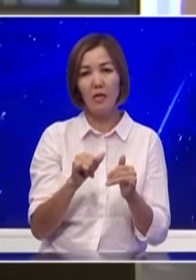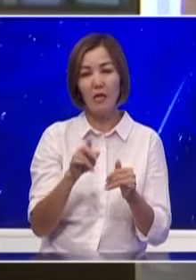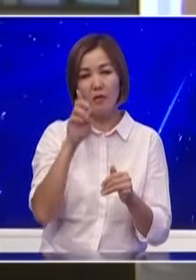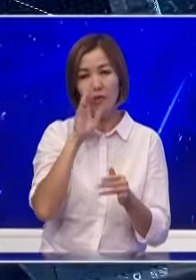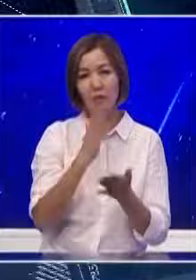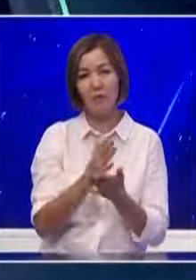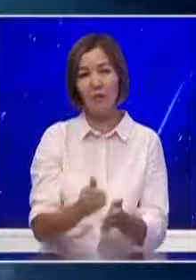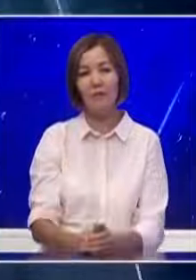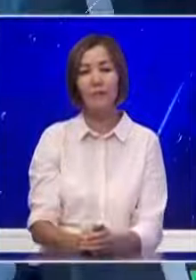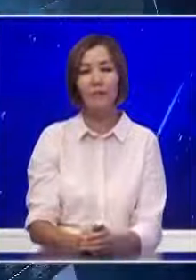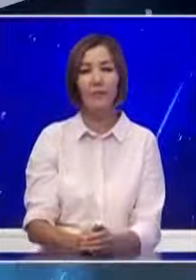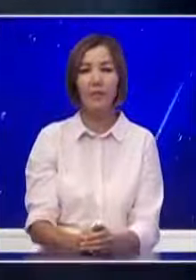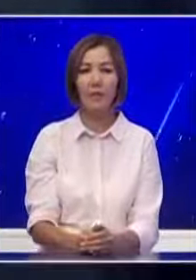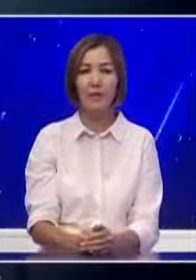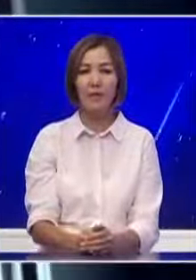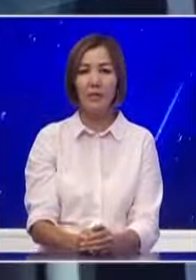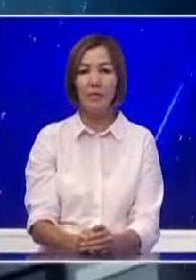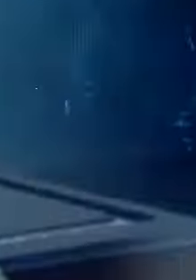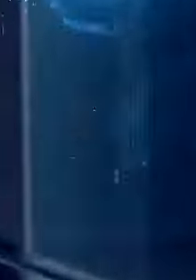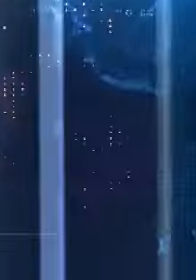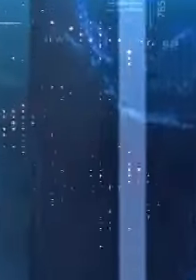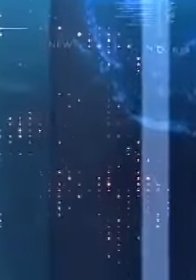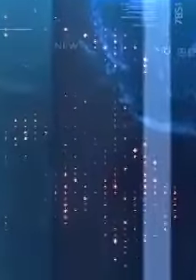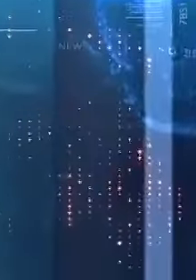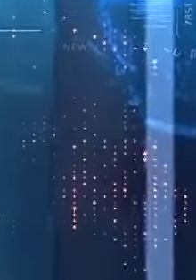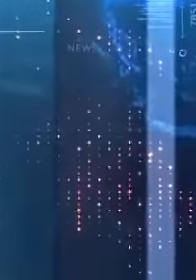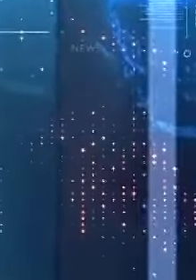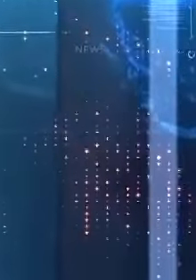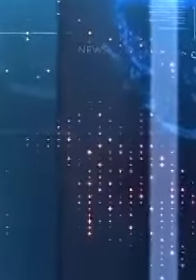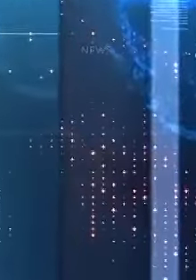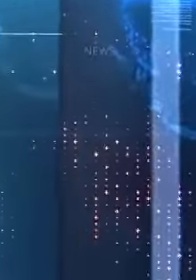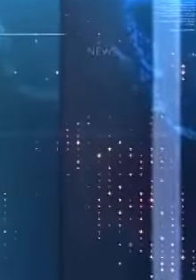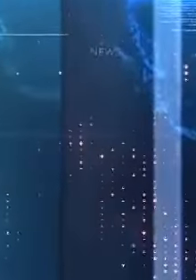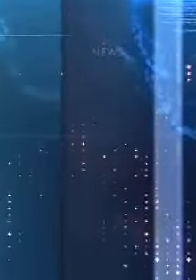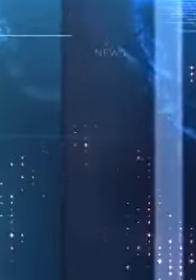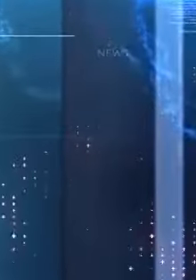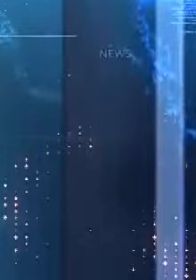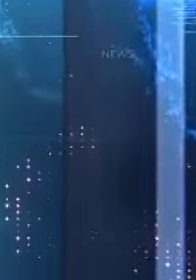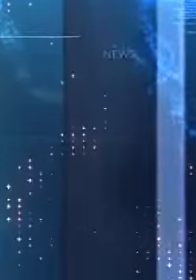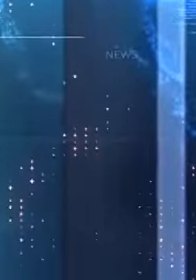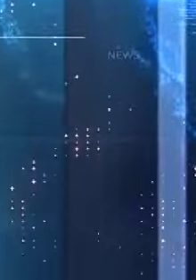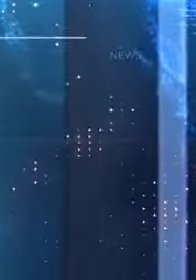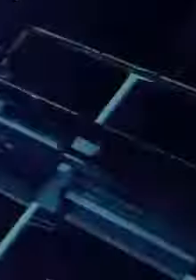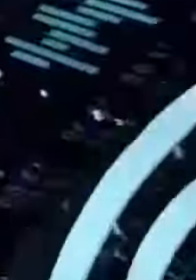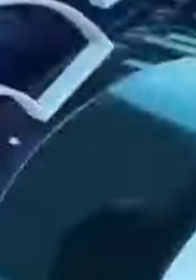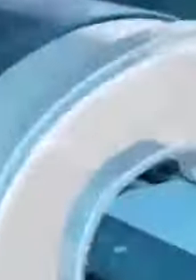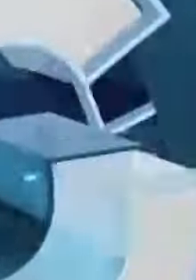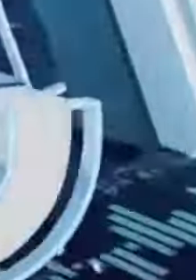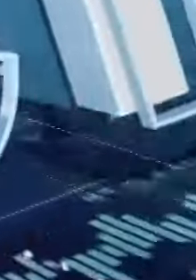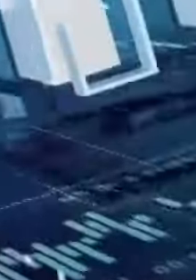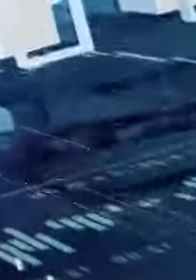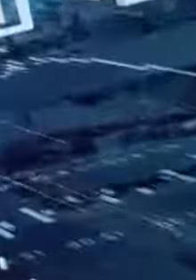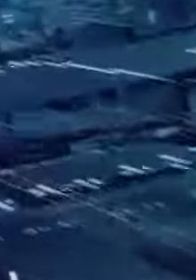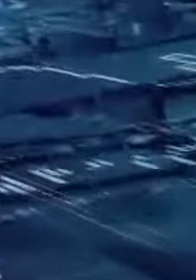страны. Жандос Назарбаев, Курманжан Касымжанұлы, телеканал ЖТСУ, Алматинская область.